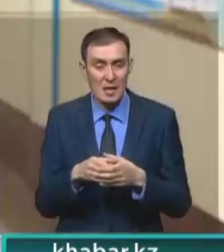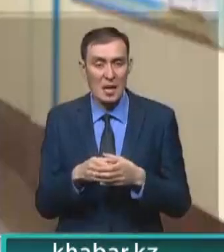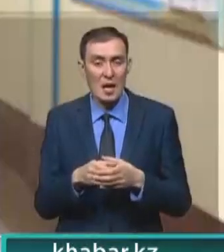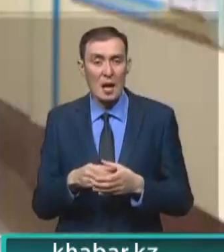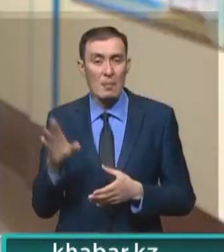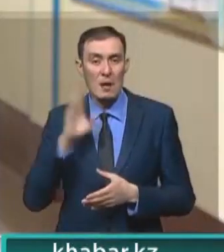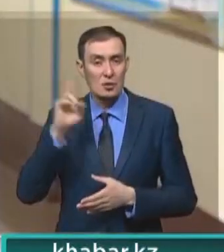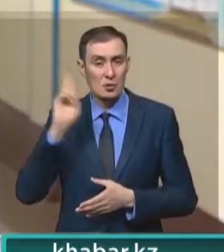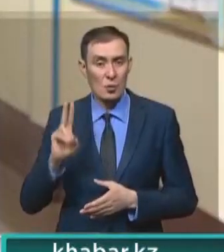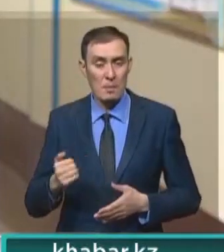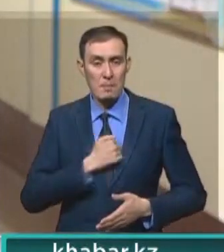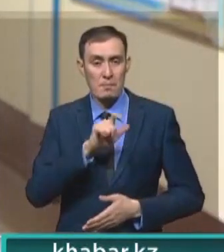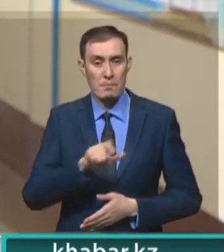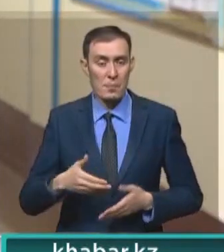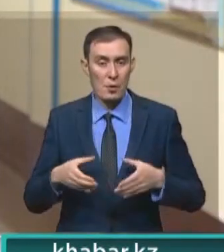пехоты.